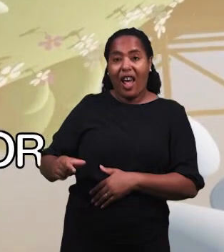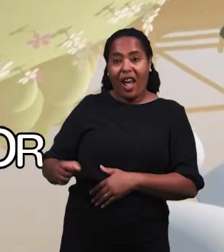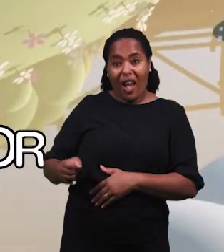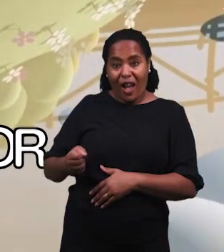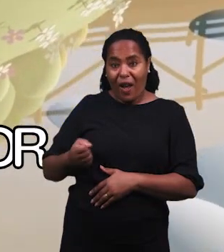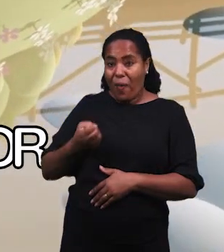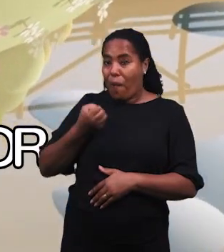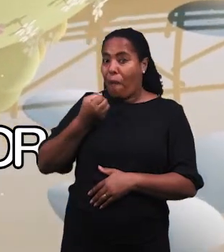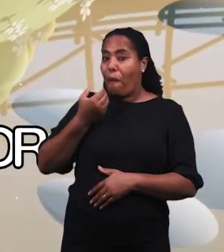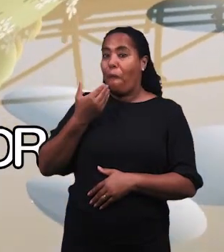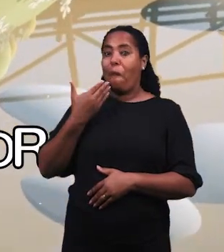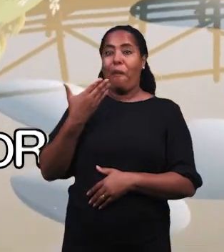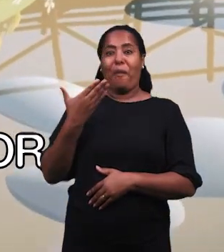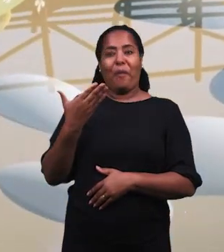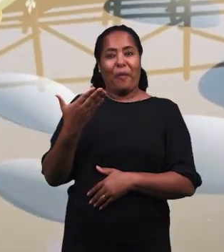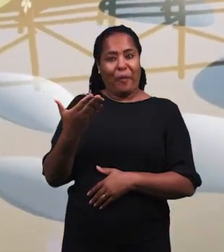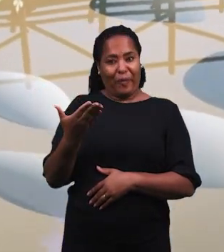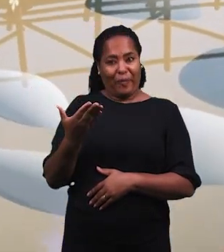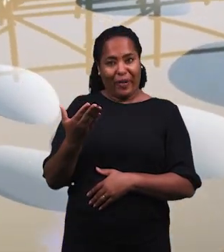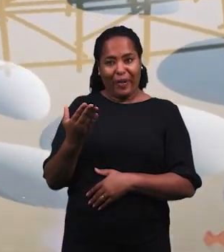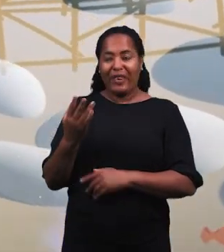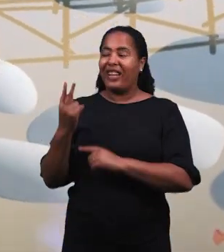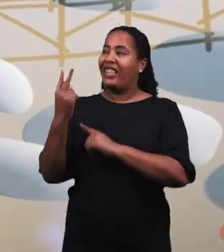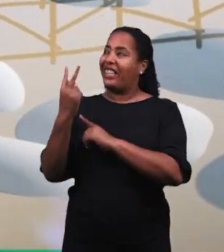доброго пастыря,